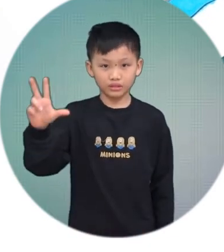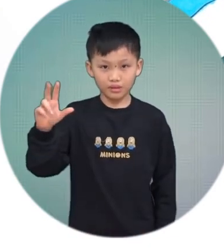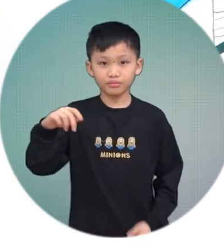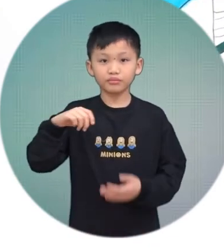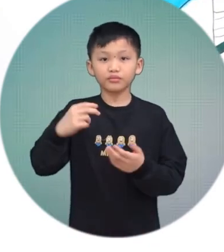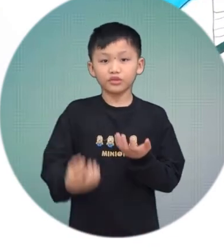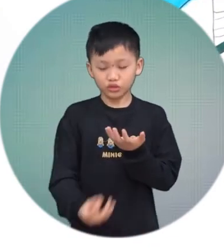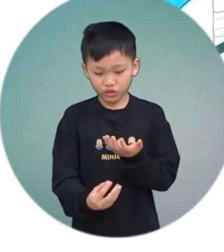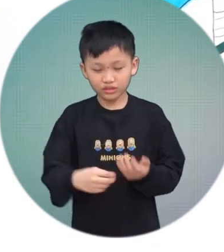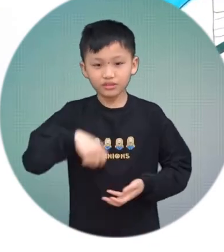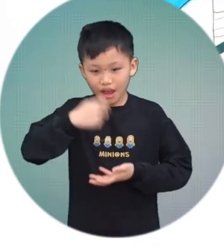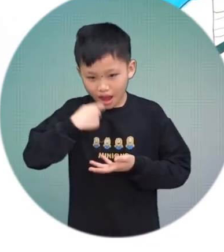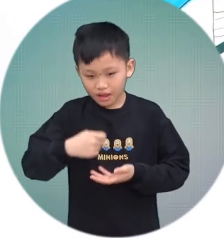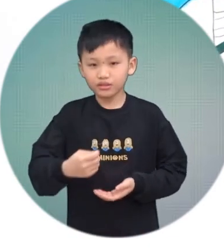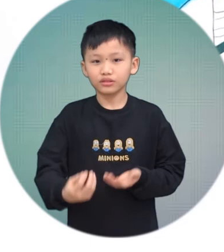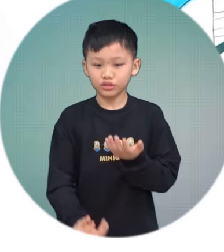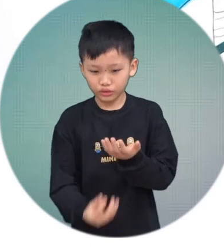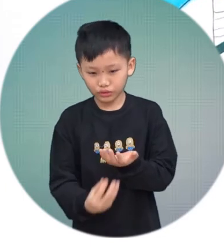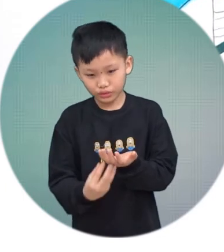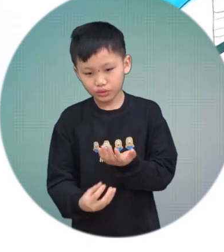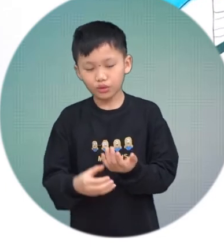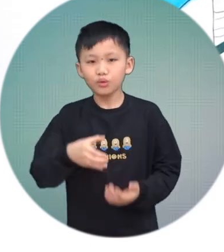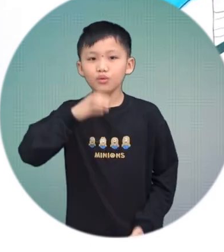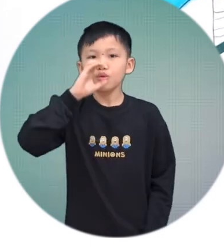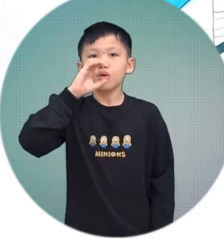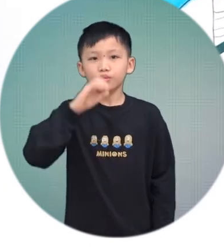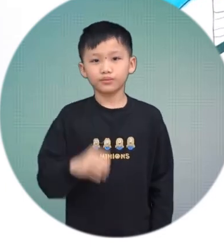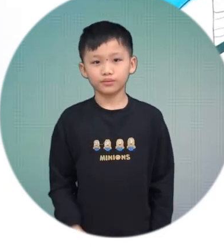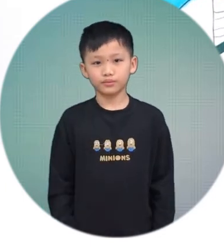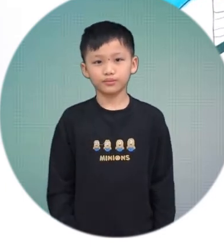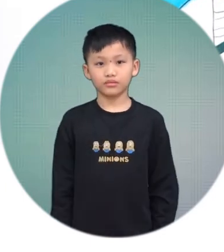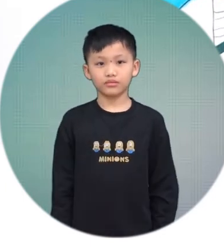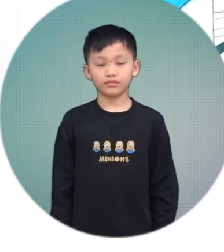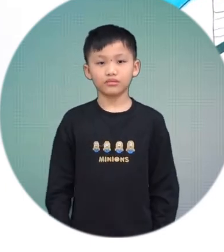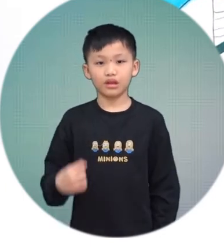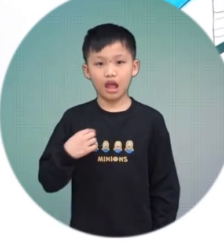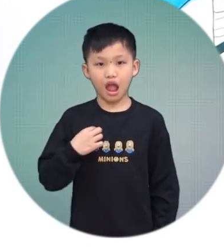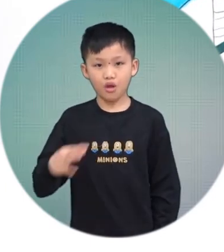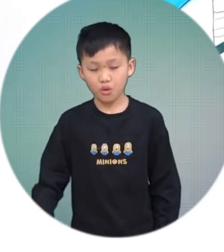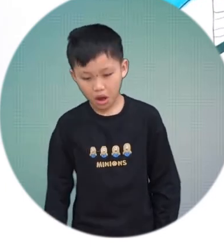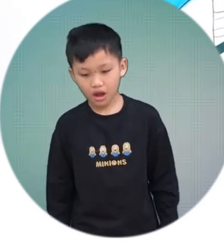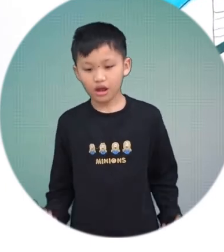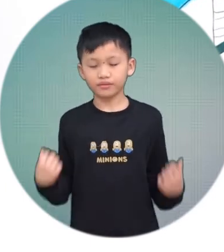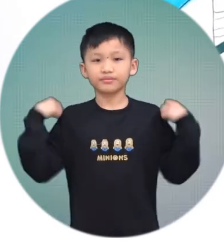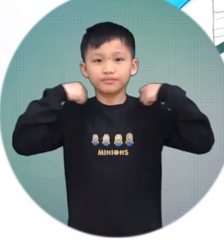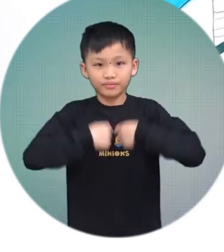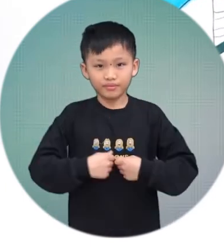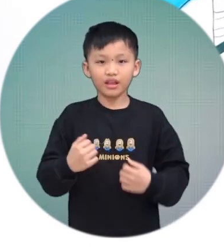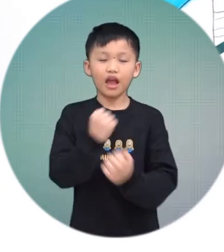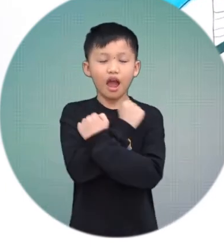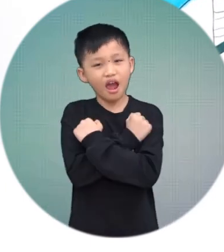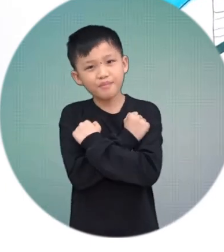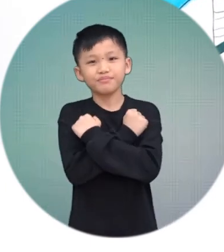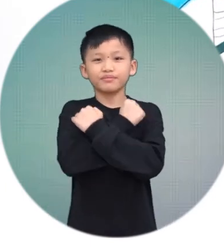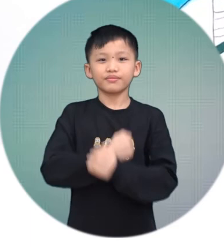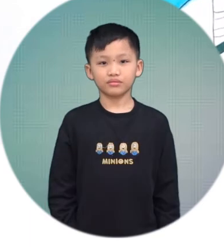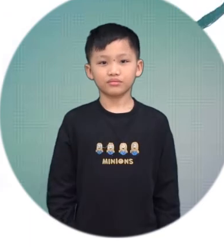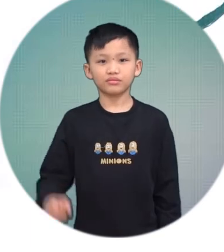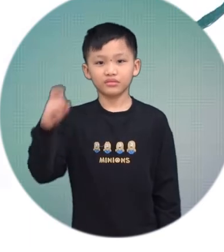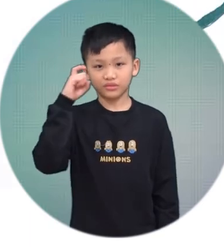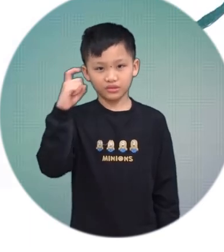8. Ăn chín uống sôi, đủ chất, giữ ấm cơ thể để có sức khỏe tốt phòng chống